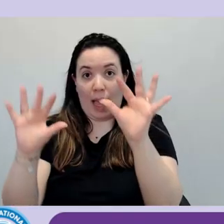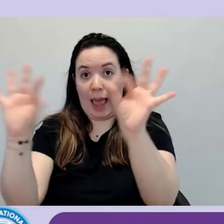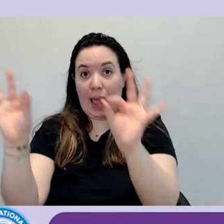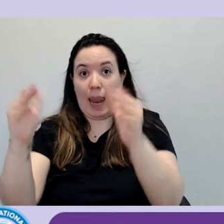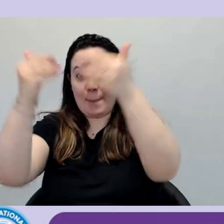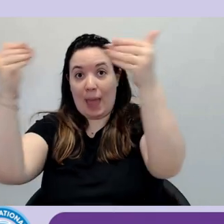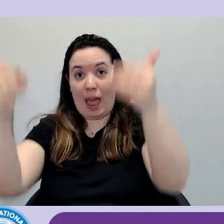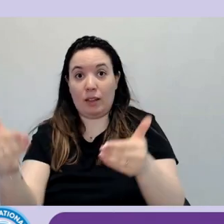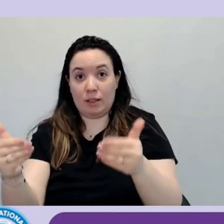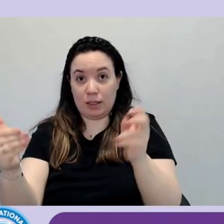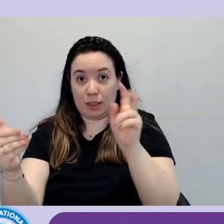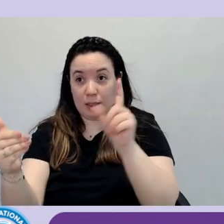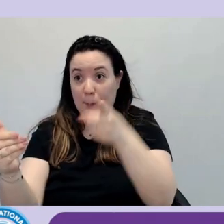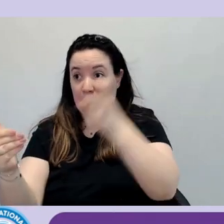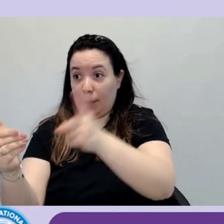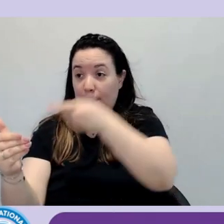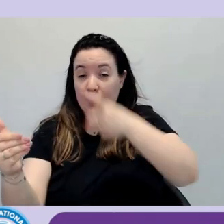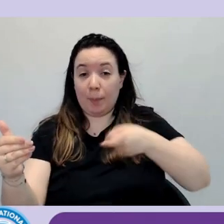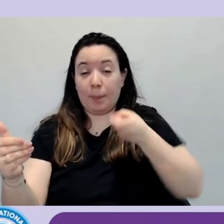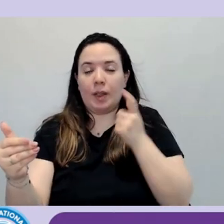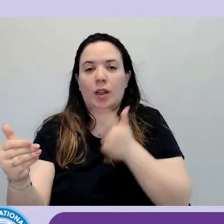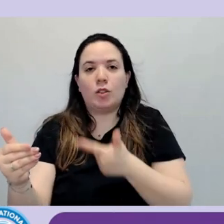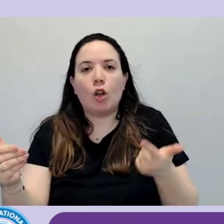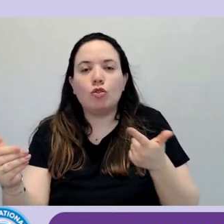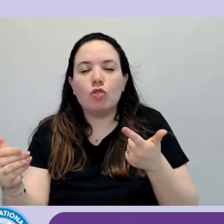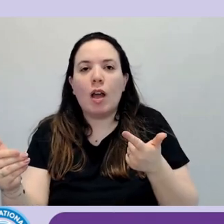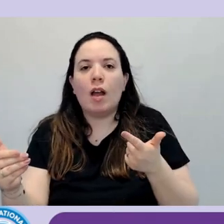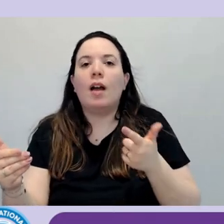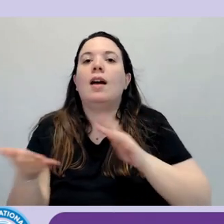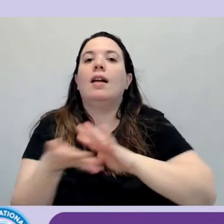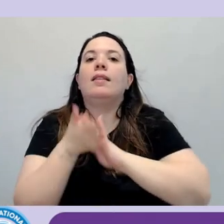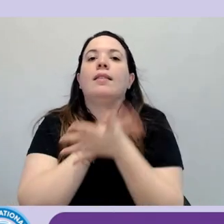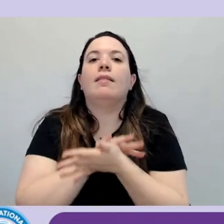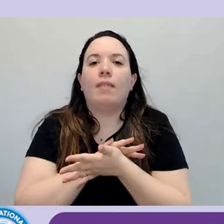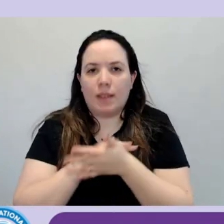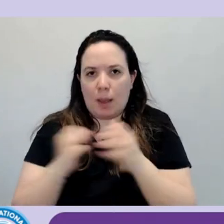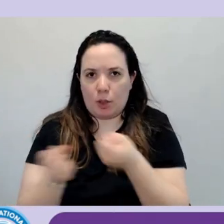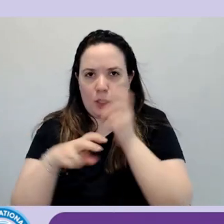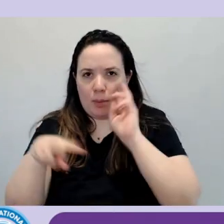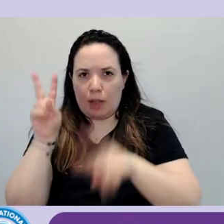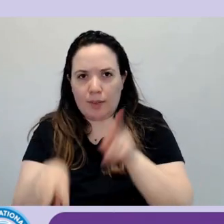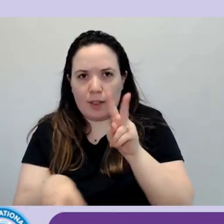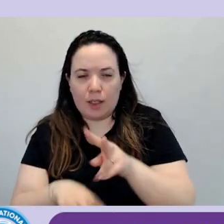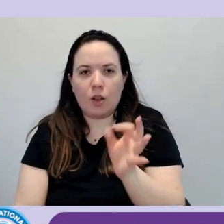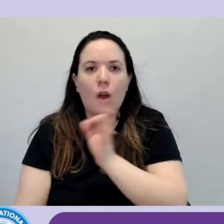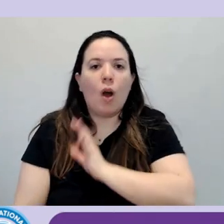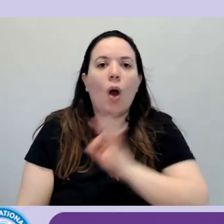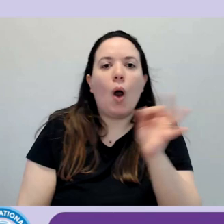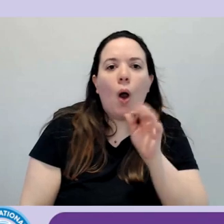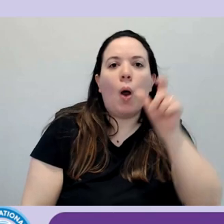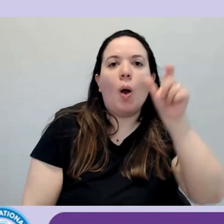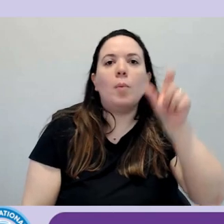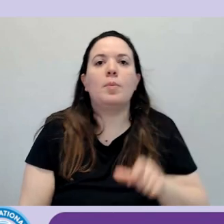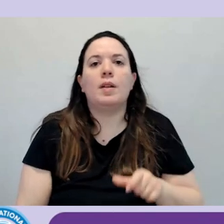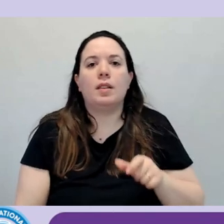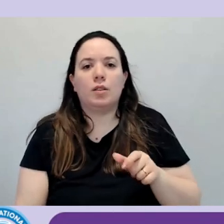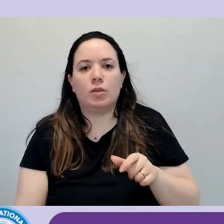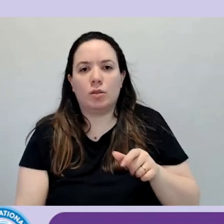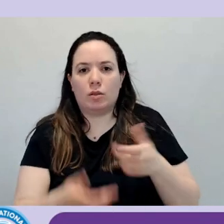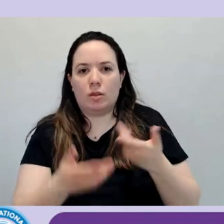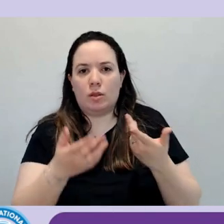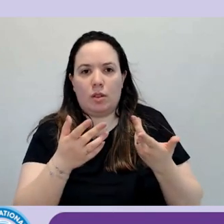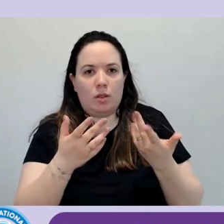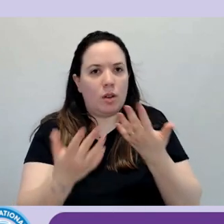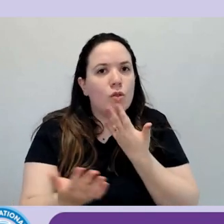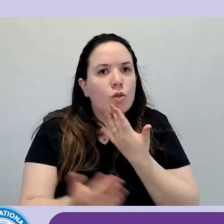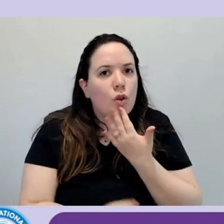contenuto non può essere oggetto di verifica così come una persona non vedente non può verificar l'effettiva analisi dell'algoritmo del